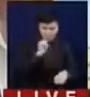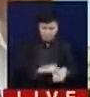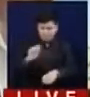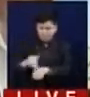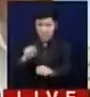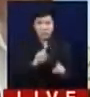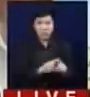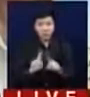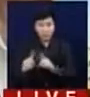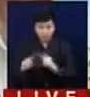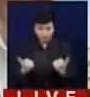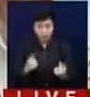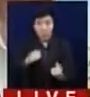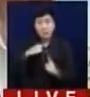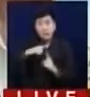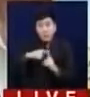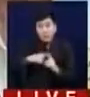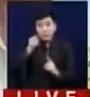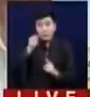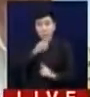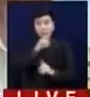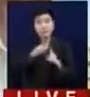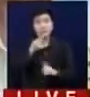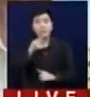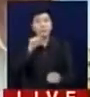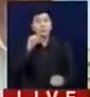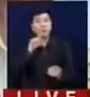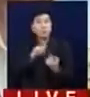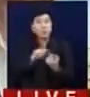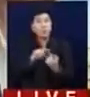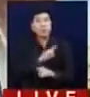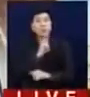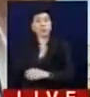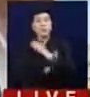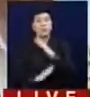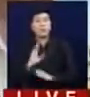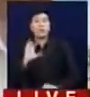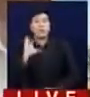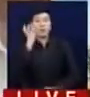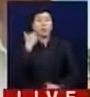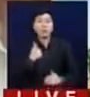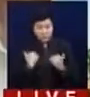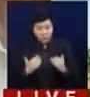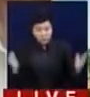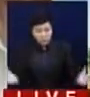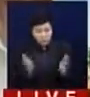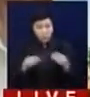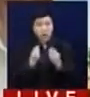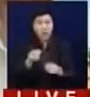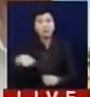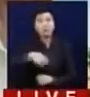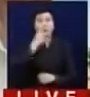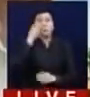ล้วก็วันที่3ธันวาคมคือตรงวันผู้พิการสากลนะครับที่เราจะรณรงค์ให้ทุกคนได้เห็นว่า